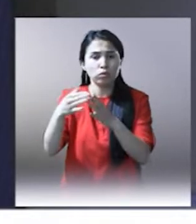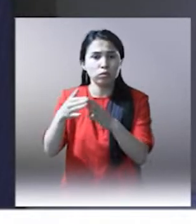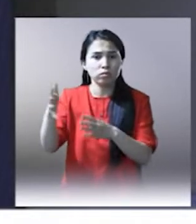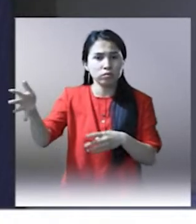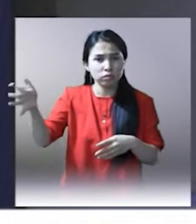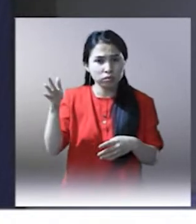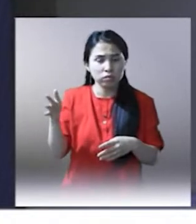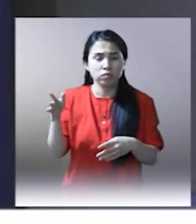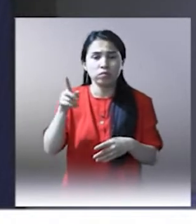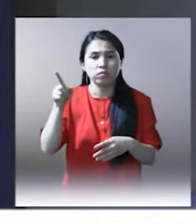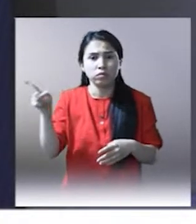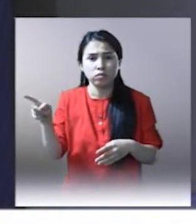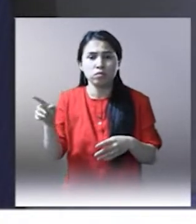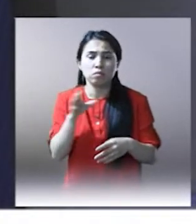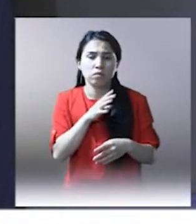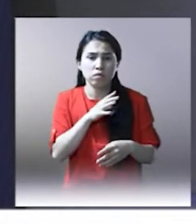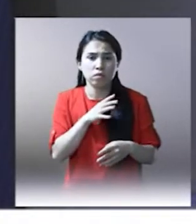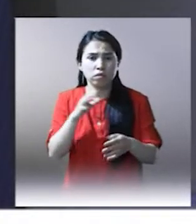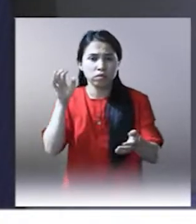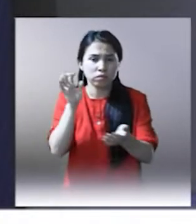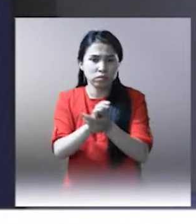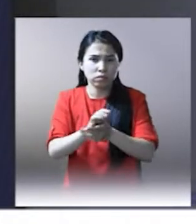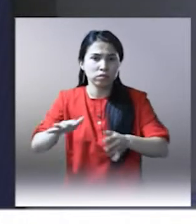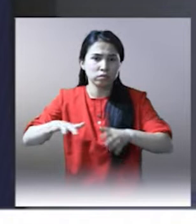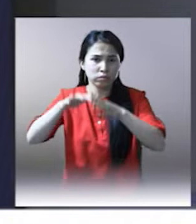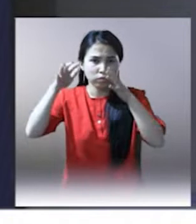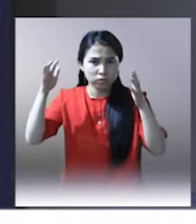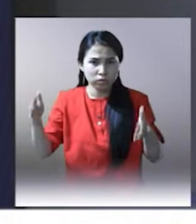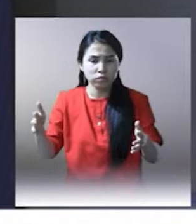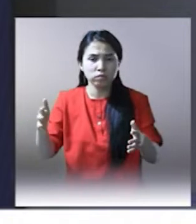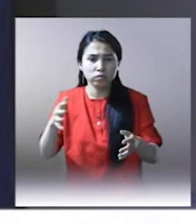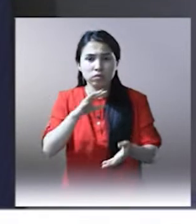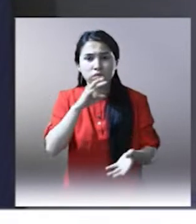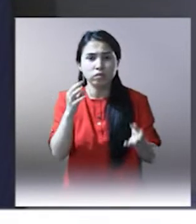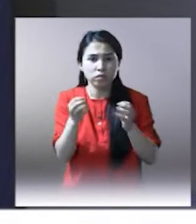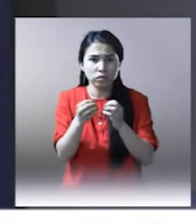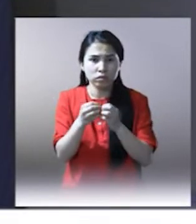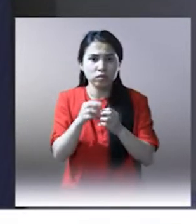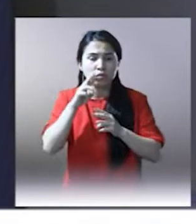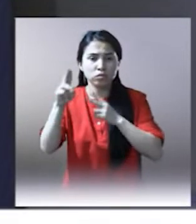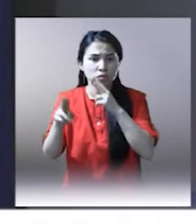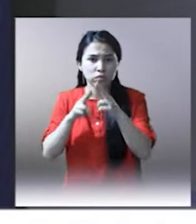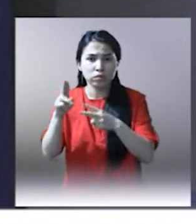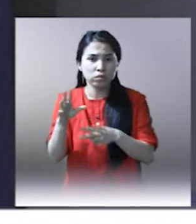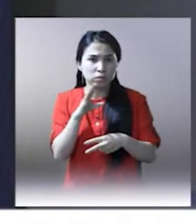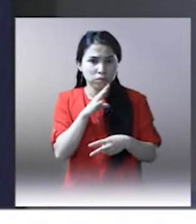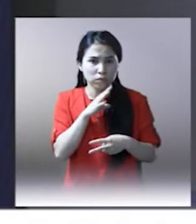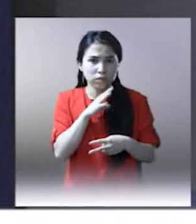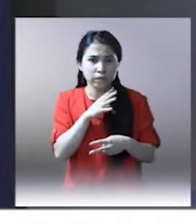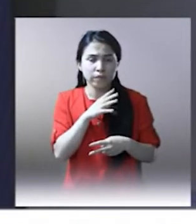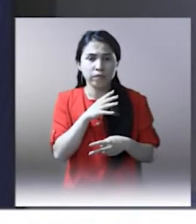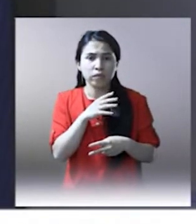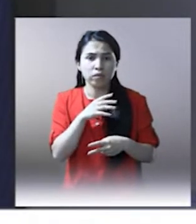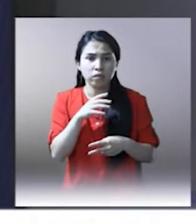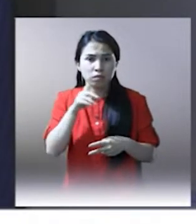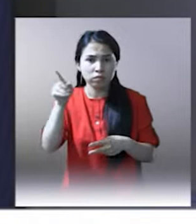үйлердің аулалары. Сондай-ақ Сұлтанғазы жауапкершілігі шектеулі серіктестігіне қарасты Солнечный кентіндегі көпқабатты тұрғын үйлердің